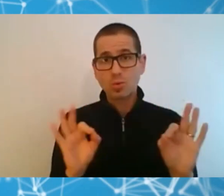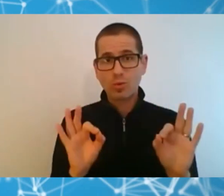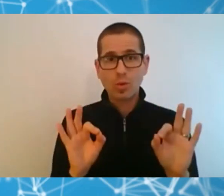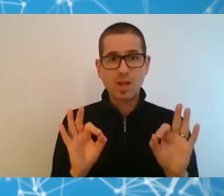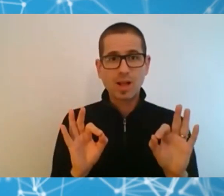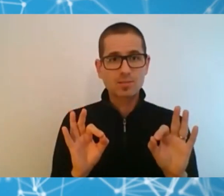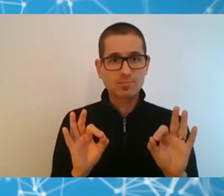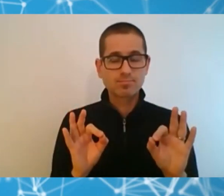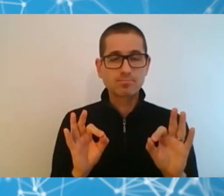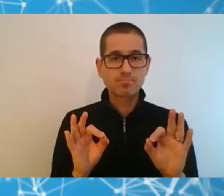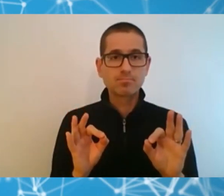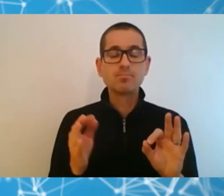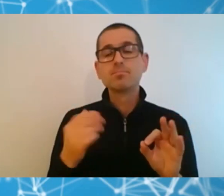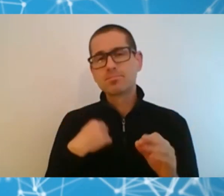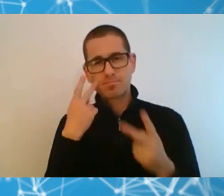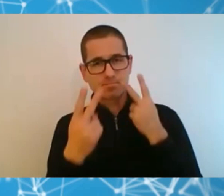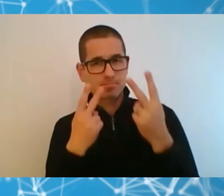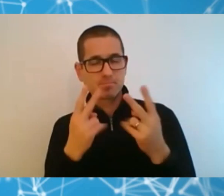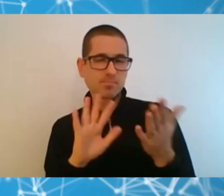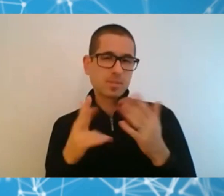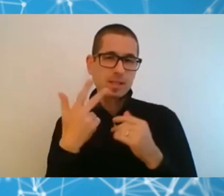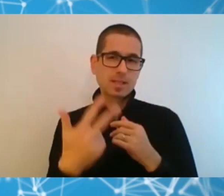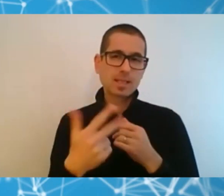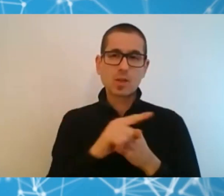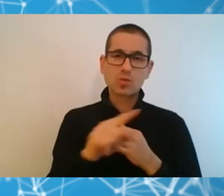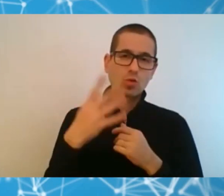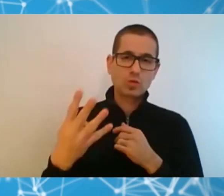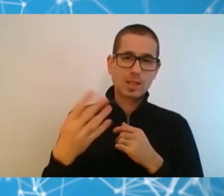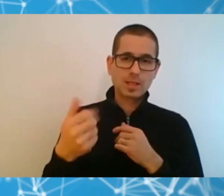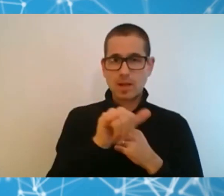jih bilo, ocenjujem, nekje 30 do 40 na leto.